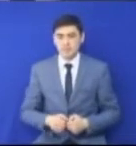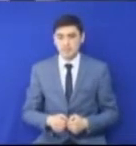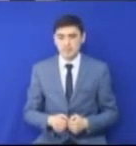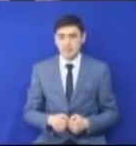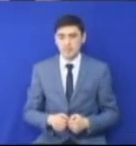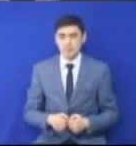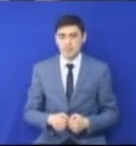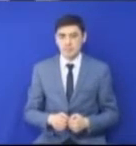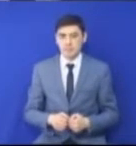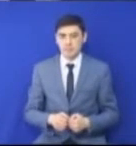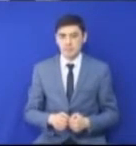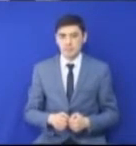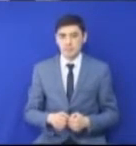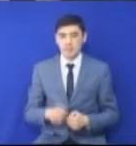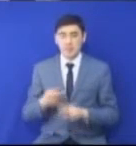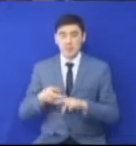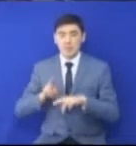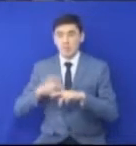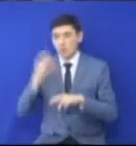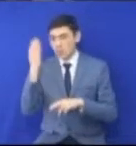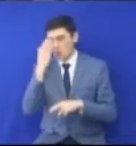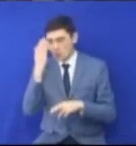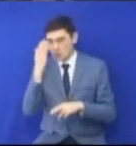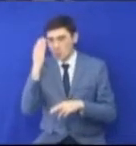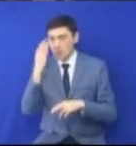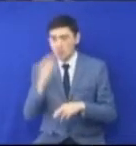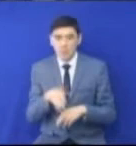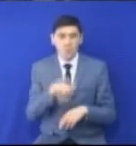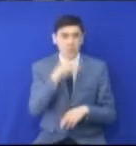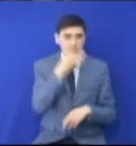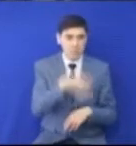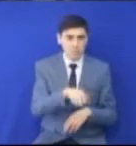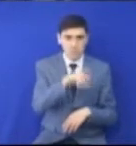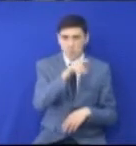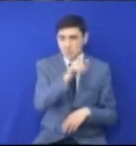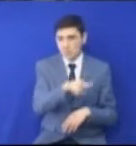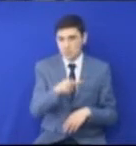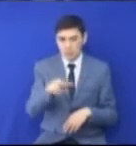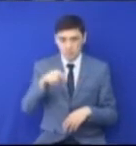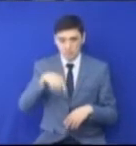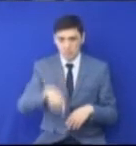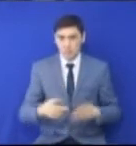келетіндігін көру. Бұл фильмді көре отырып әр қазақ жас баласы